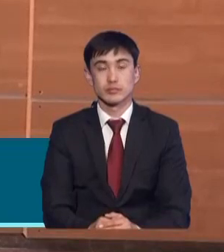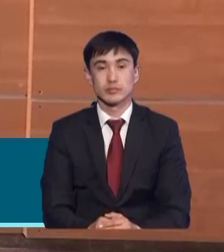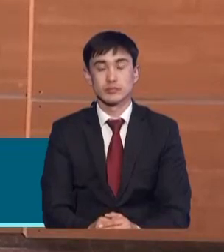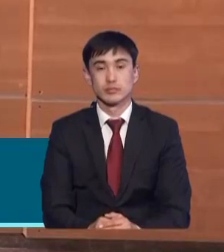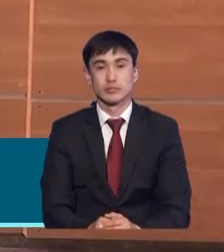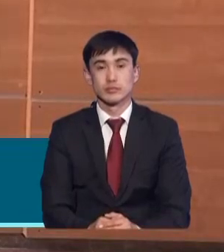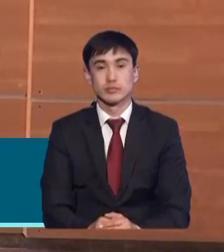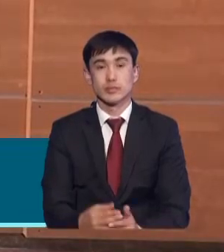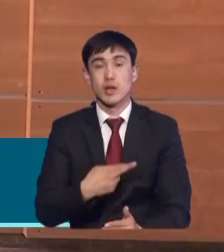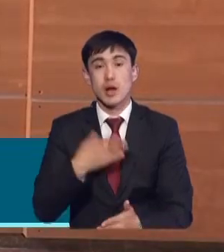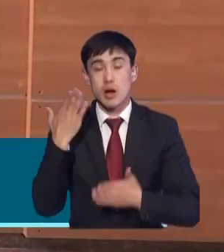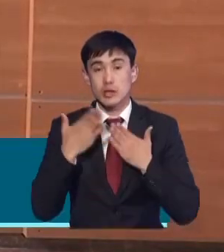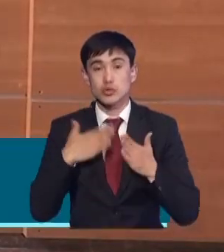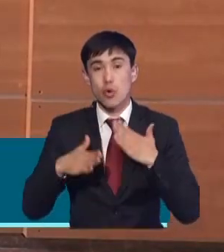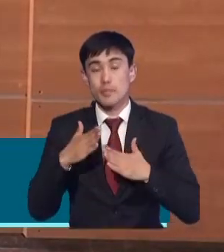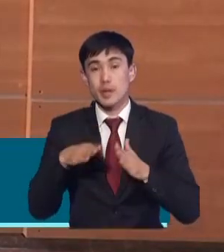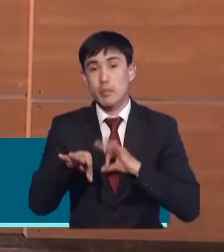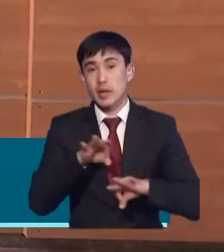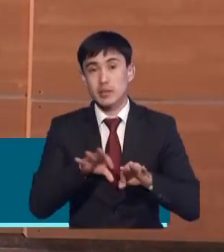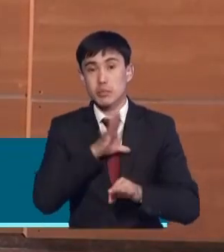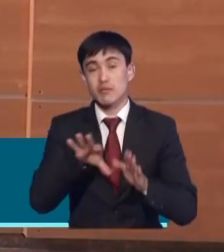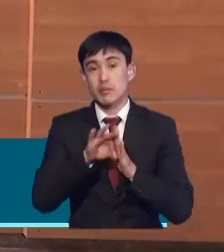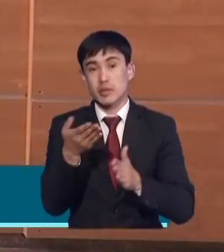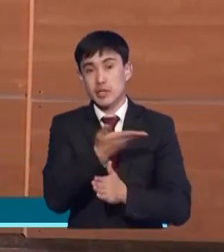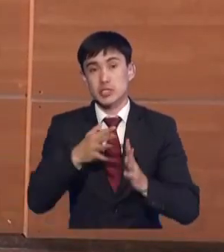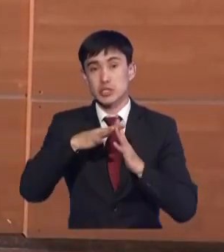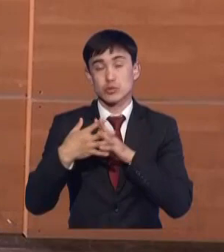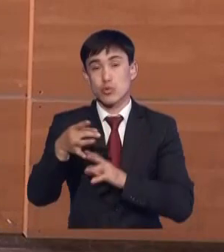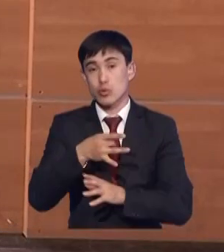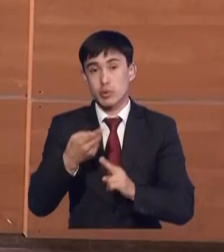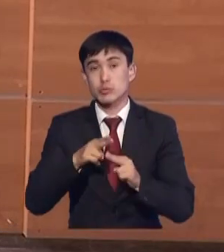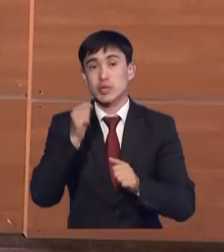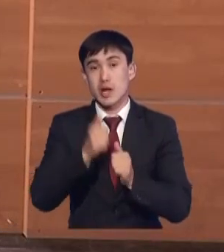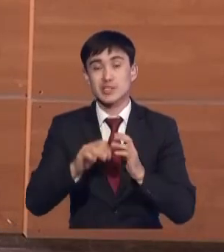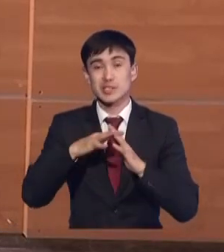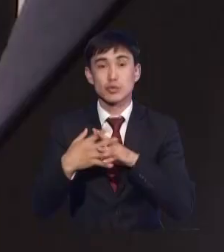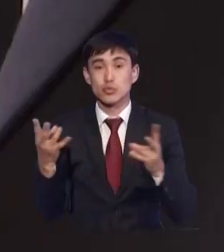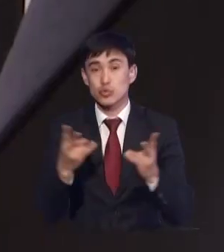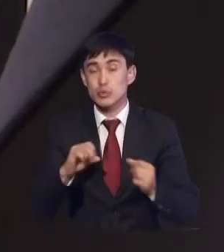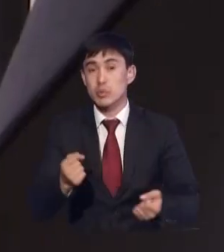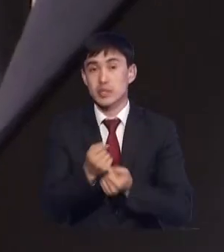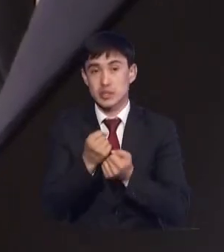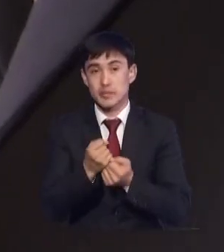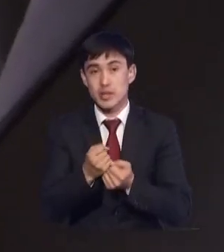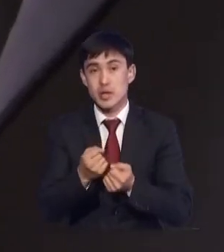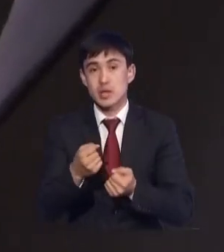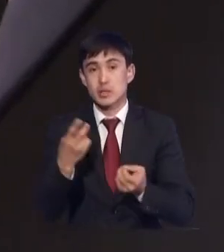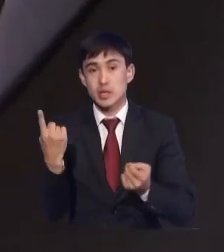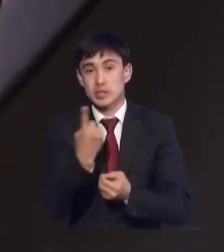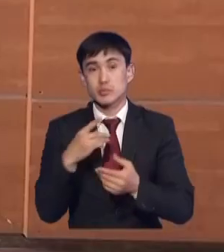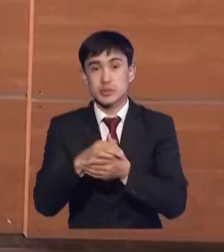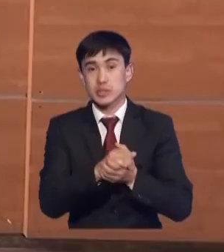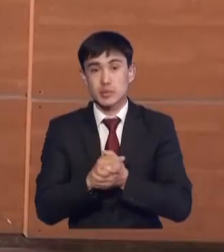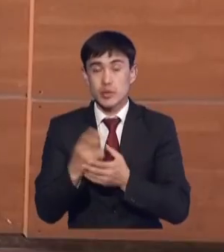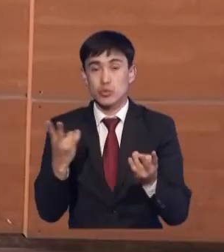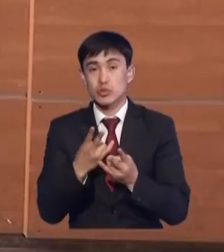село Я очень рад что для этого проекта был выбран наш сельский округ потому что каждое село нуждается в поддержке всегда нужно быть единым целым